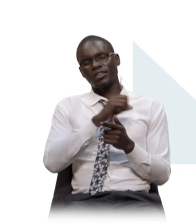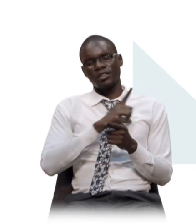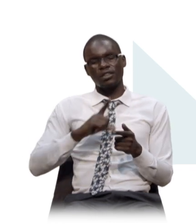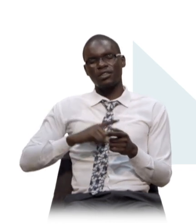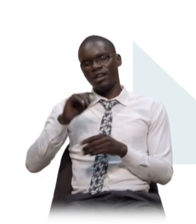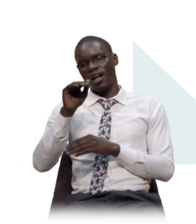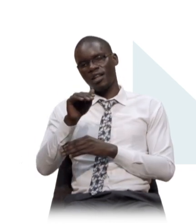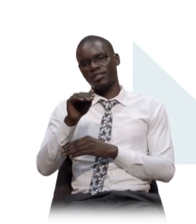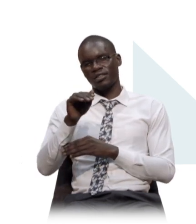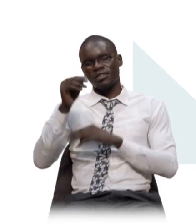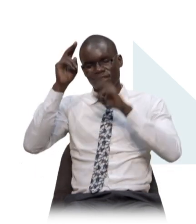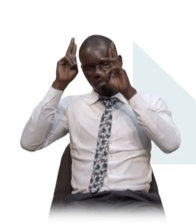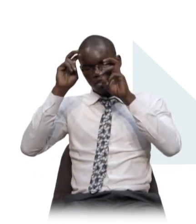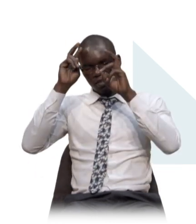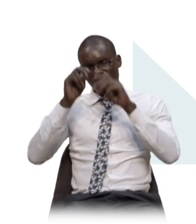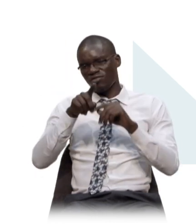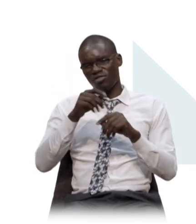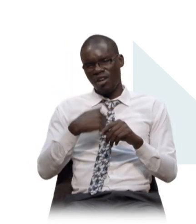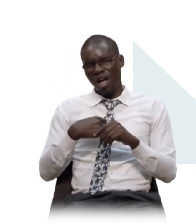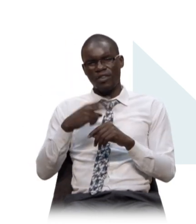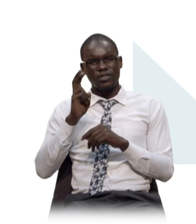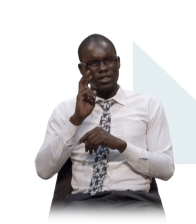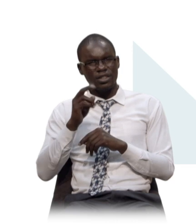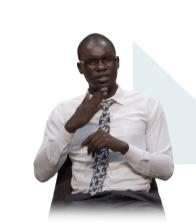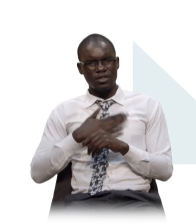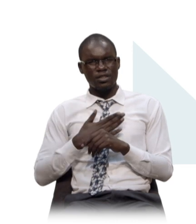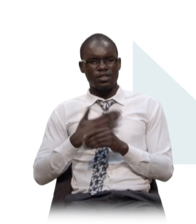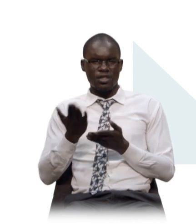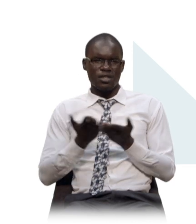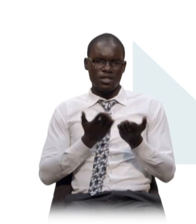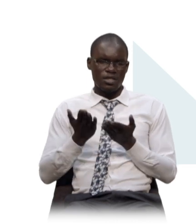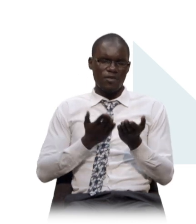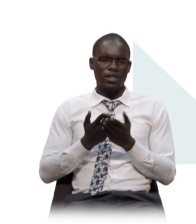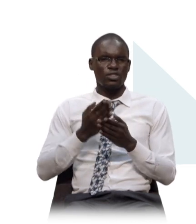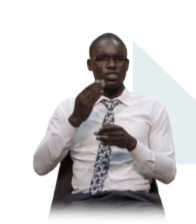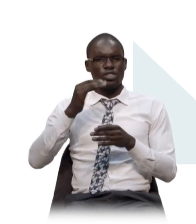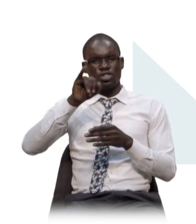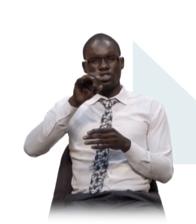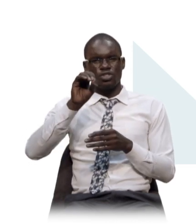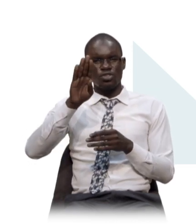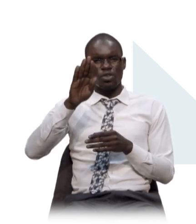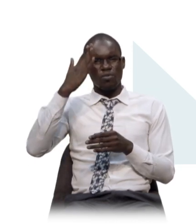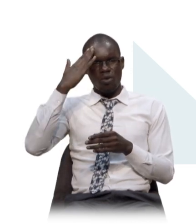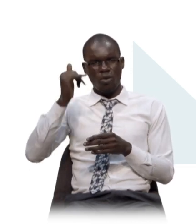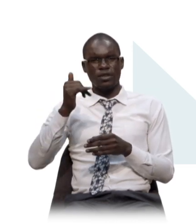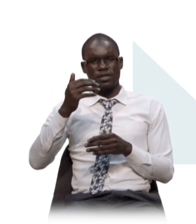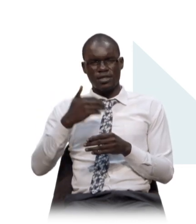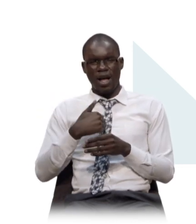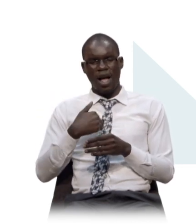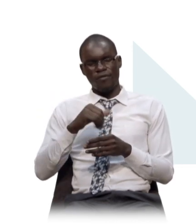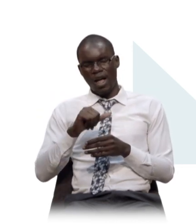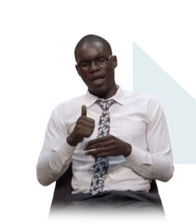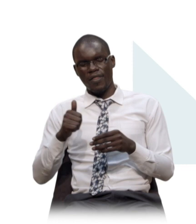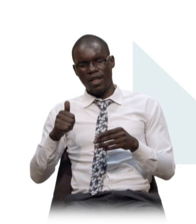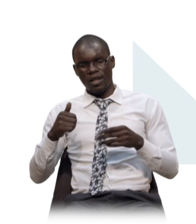akamuuliza Shetani, "Je, umemwangalia huyu mtumishi wangu Ayubu? Kwa kuwa hapana